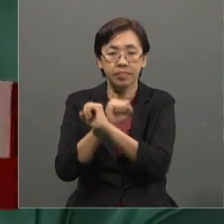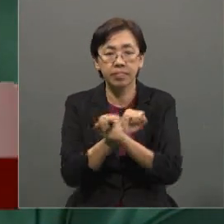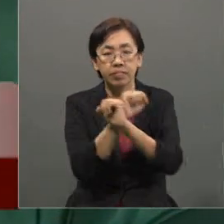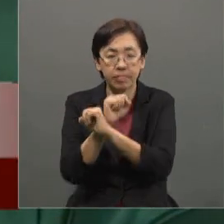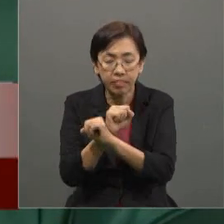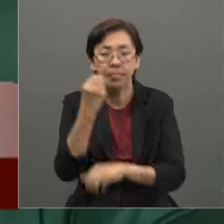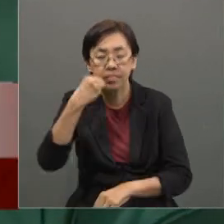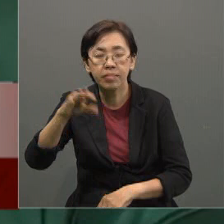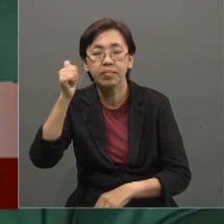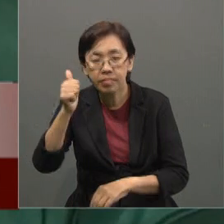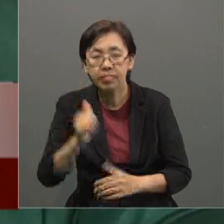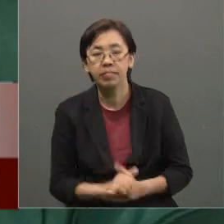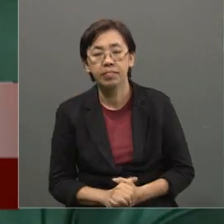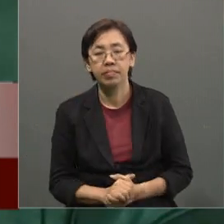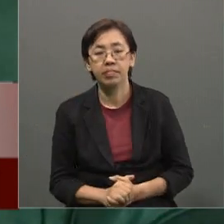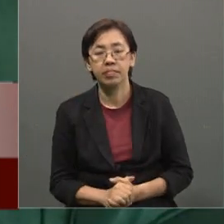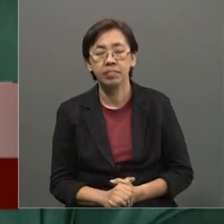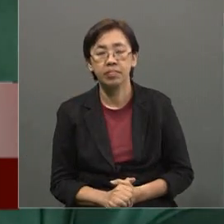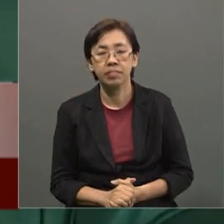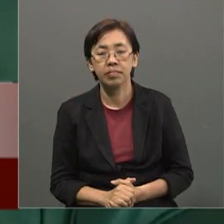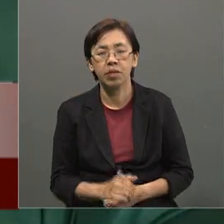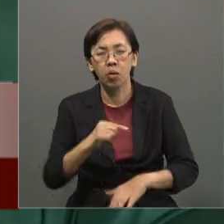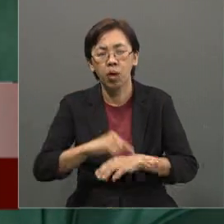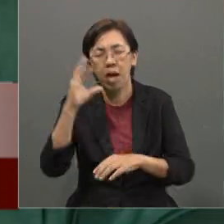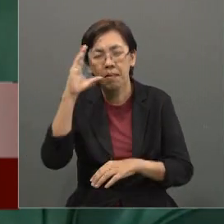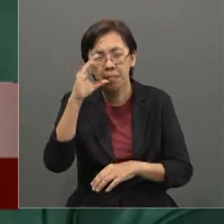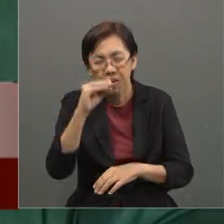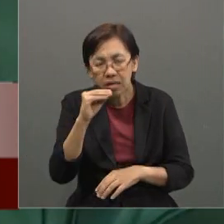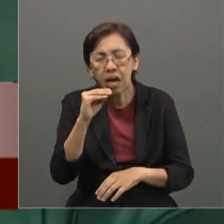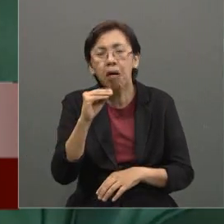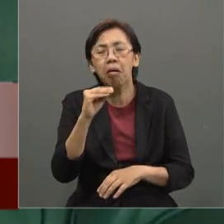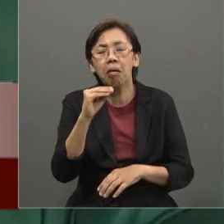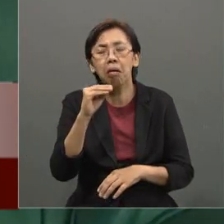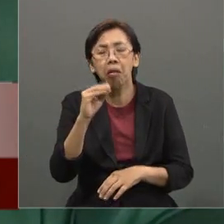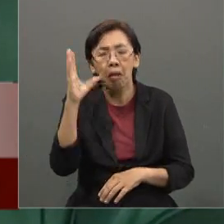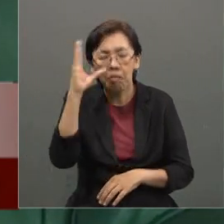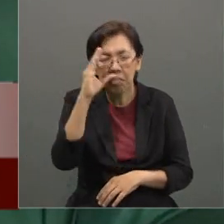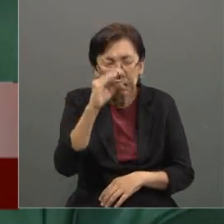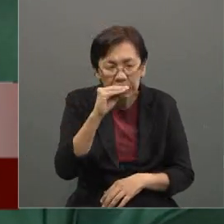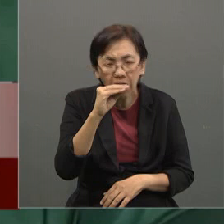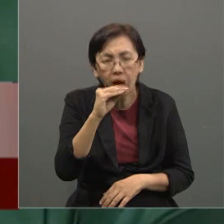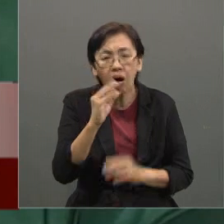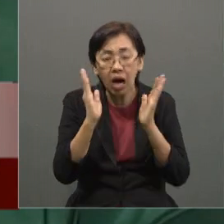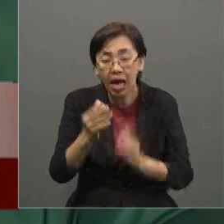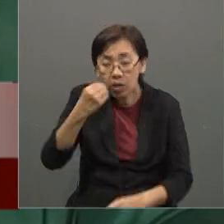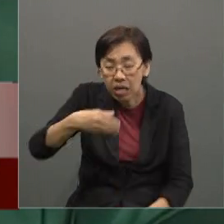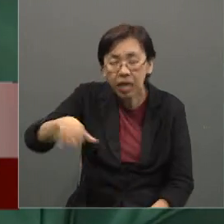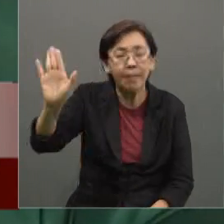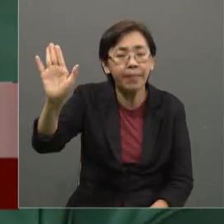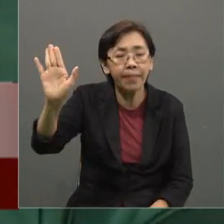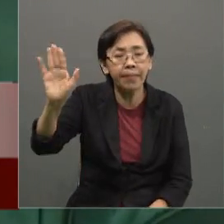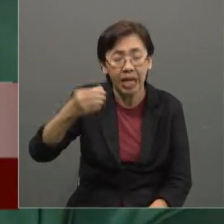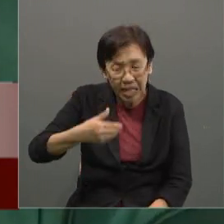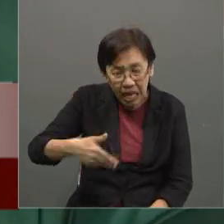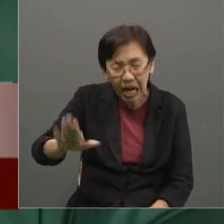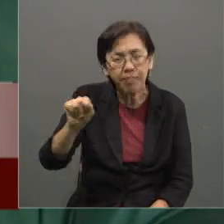ามารถกลับบ้านได้เพราะว่าในวันนั้นเนี่ยเป็นช่วงดึกนะครับซึ่งมีการให้คนไข้กลับบ้านนะครับเพราะ